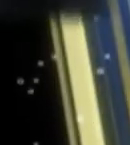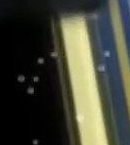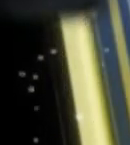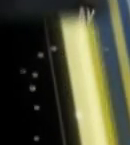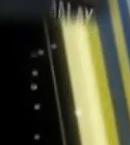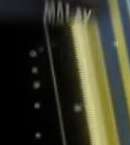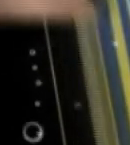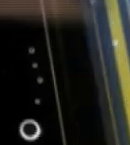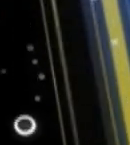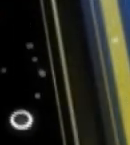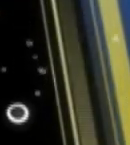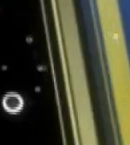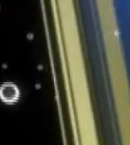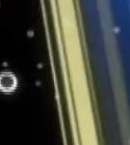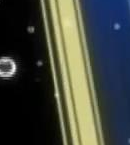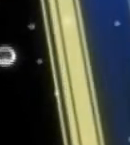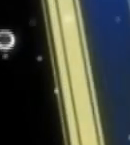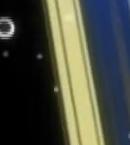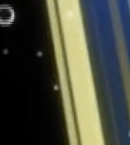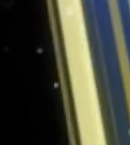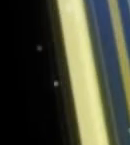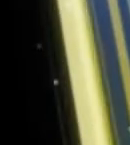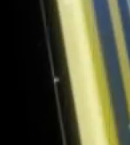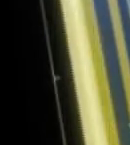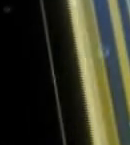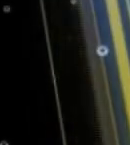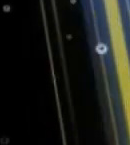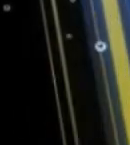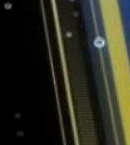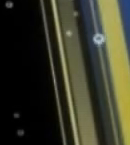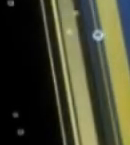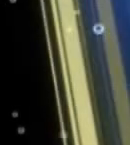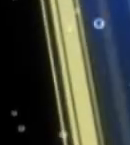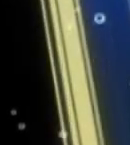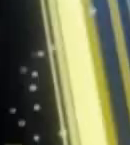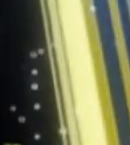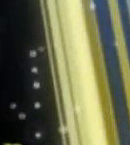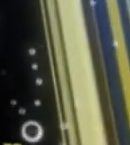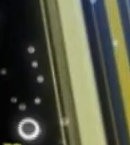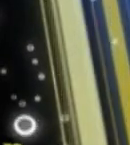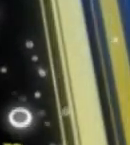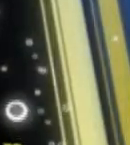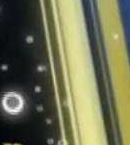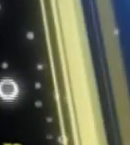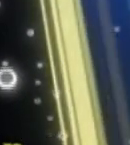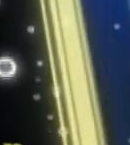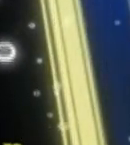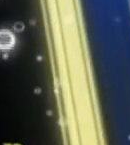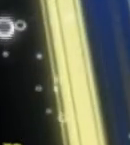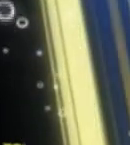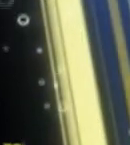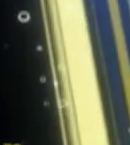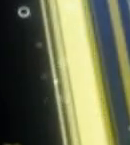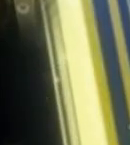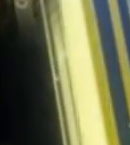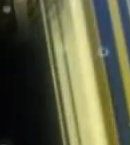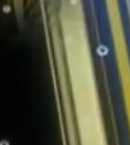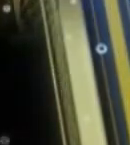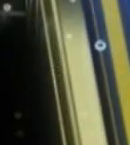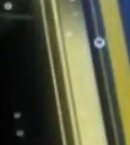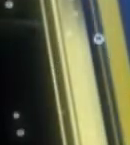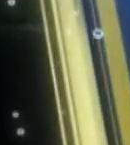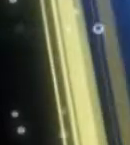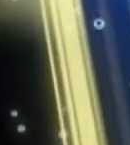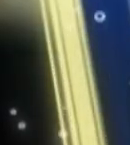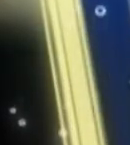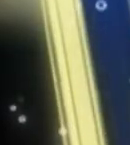2014 seramai 13,366 orang layak mengundi jangan lupa bawa KAD pengenalan Anda datang